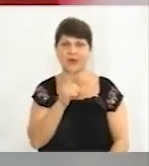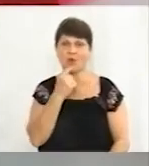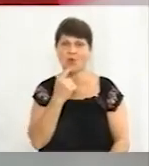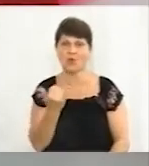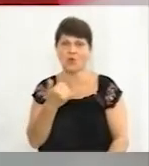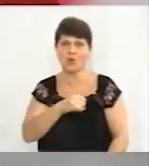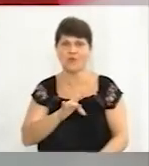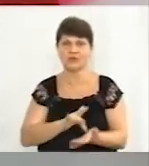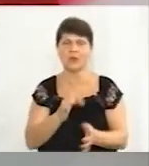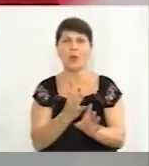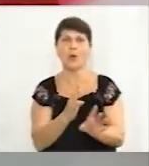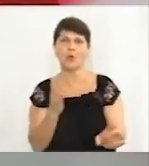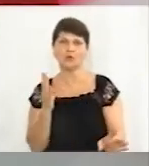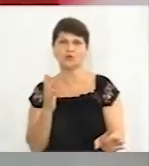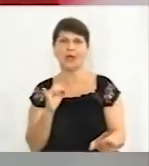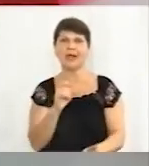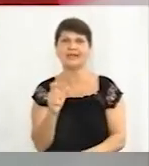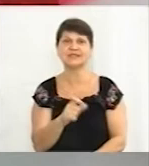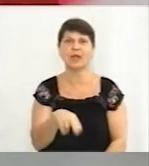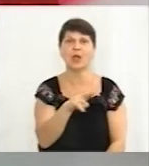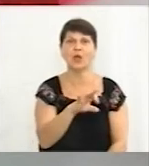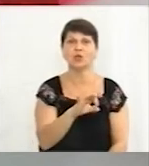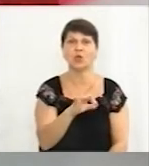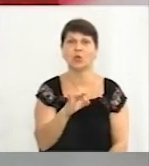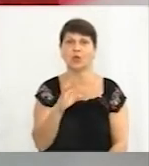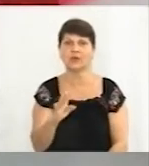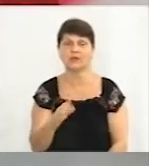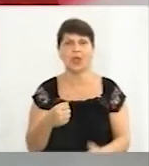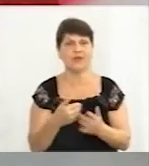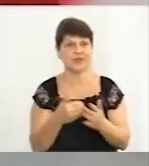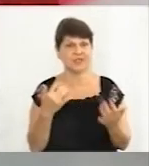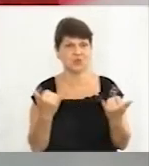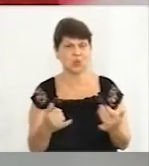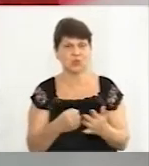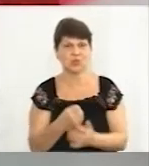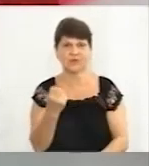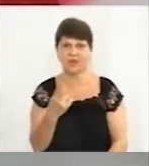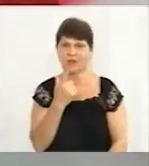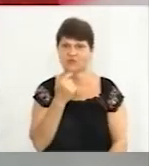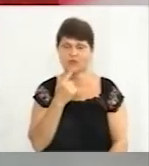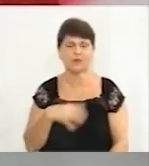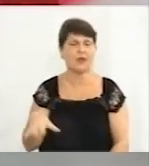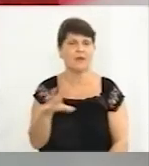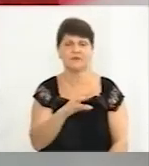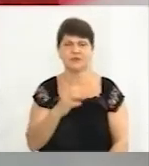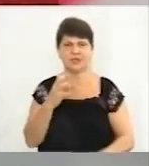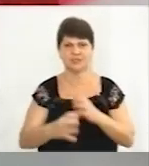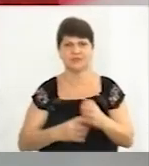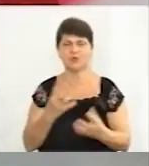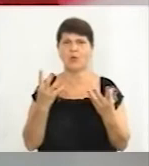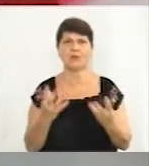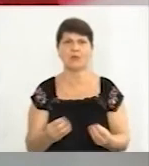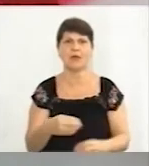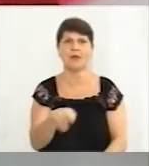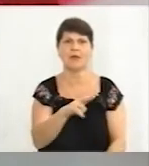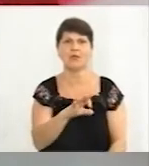крові утворилася черга із донорів від сьогодні і до 12 червня. Там триватиме акція до Всесвітнього дня донора, розповіла